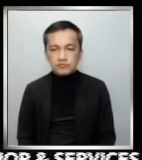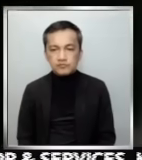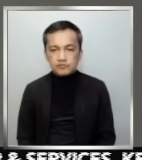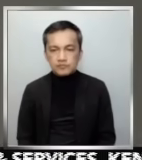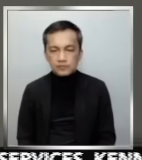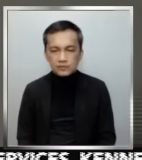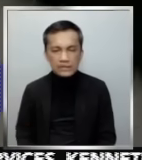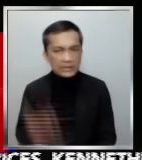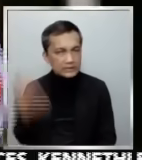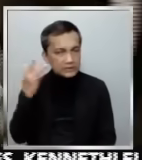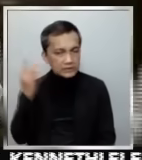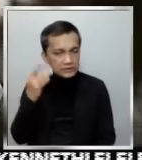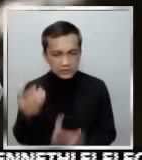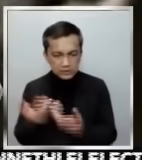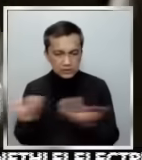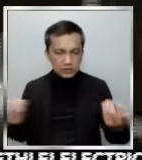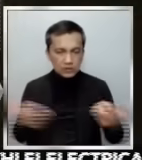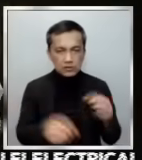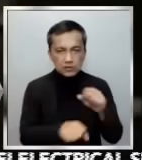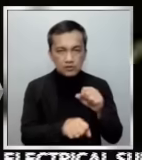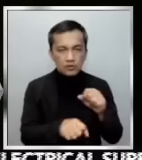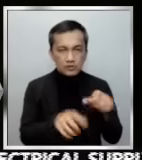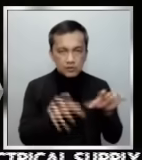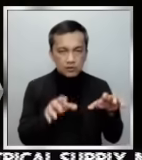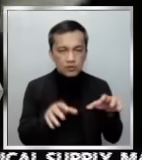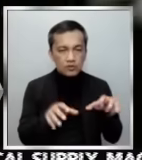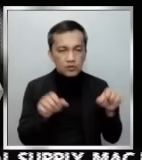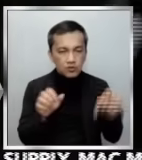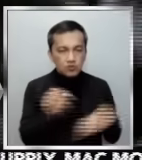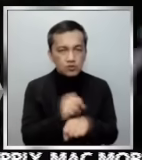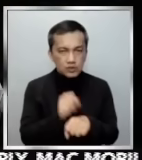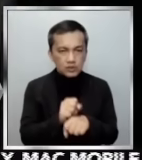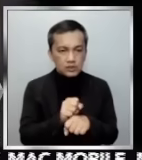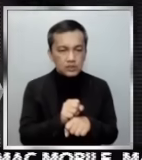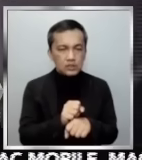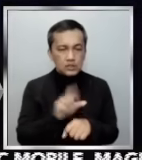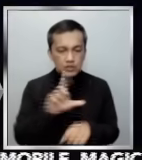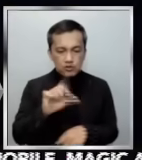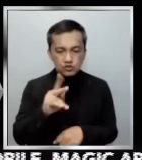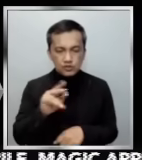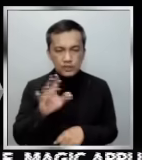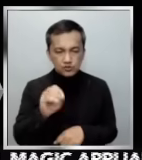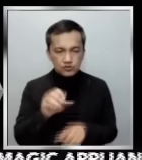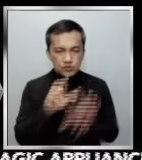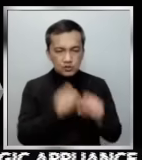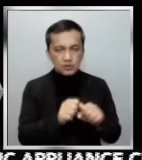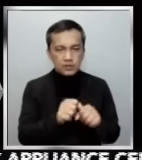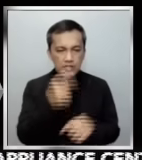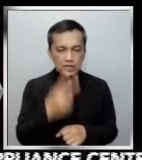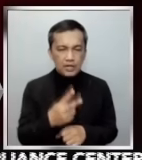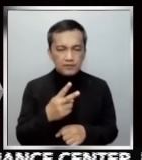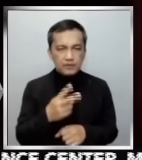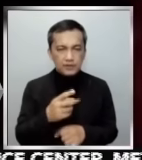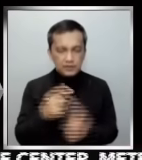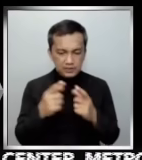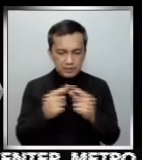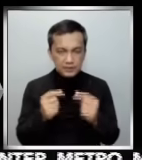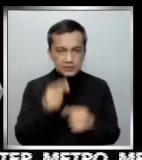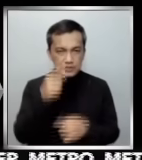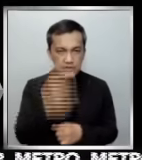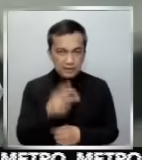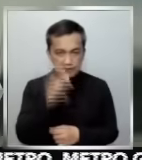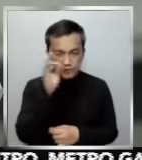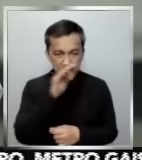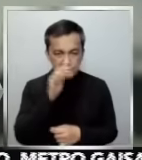sa hiwalay na operasyon arestado naman ng Los bos police ang isang half Japanese at half Pinoy na suspect na si Kinichi